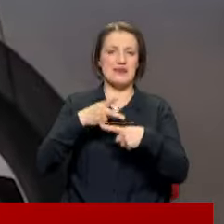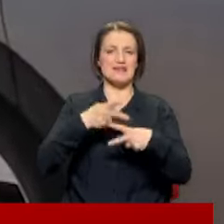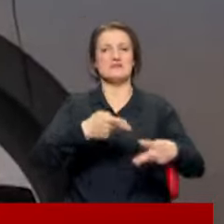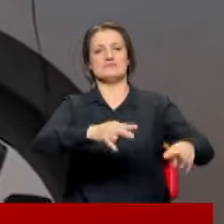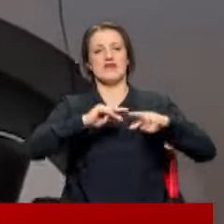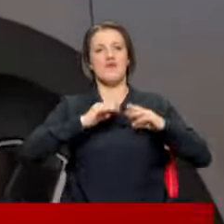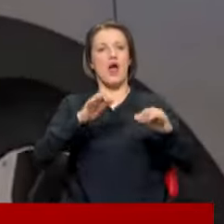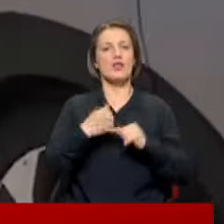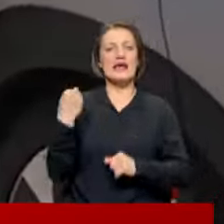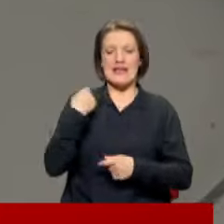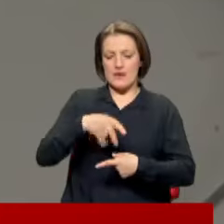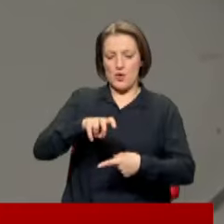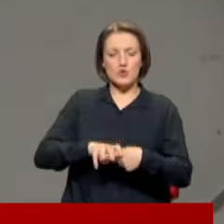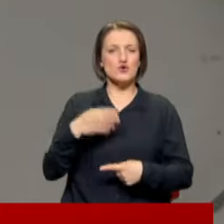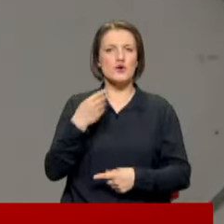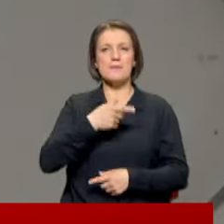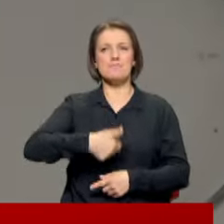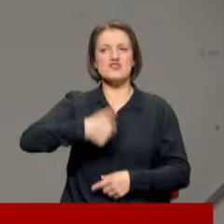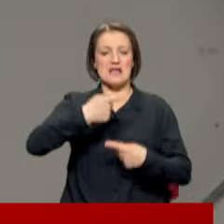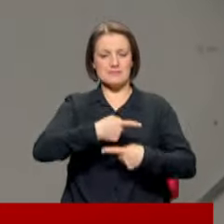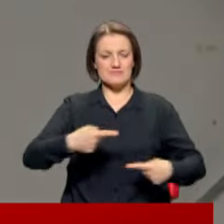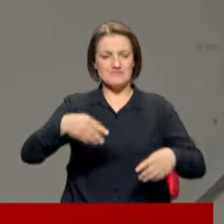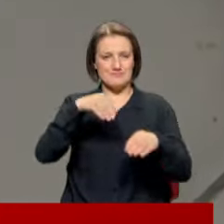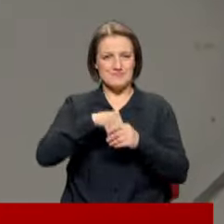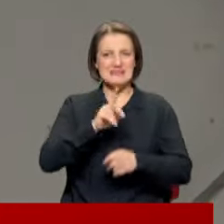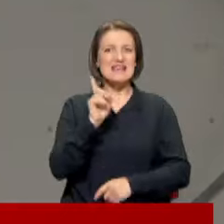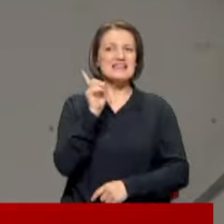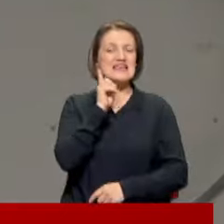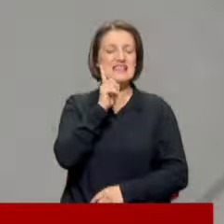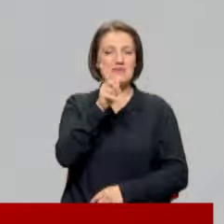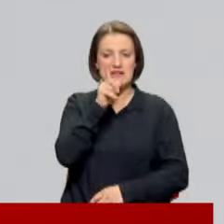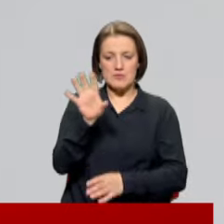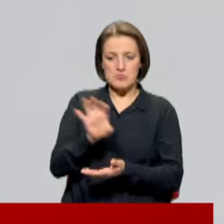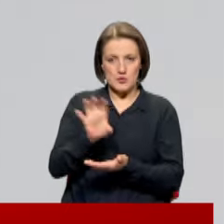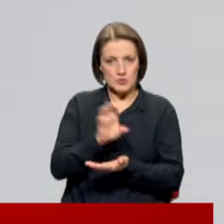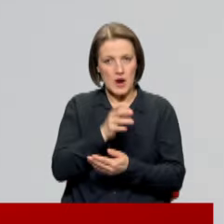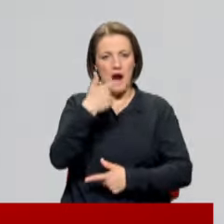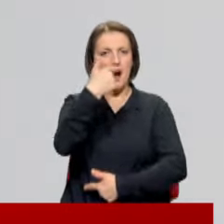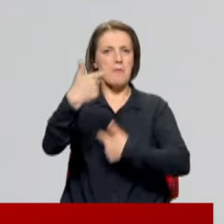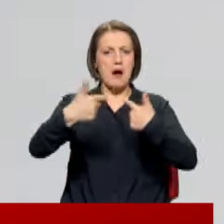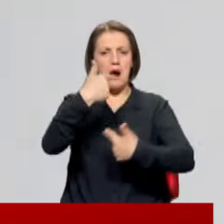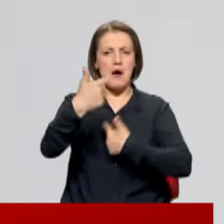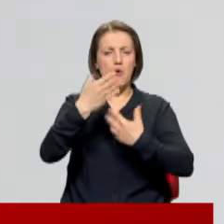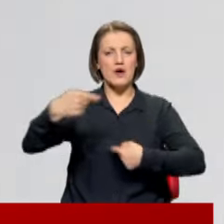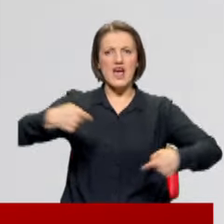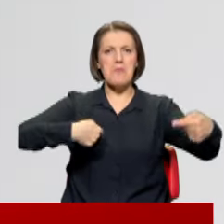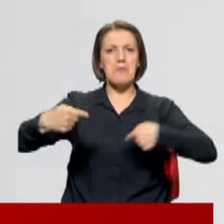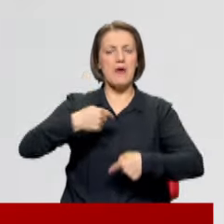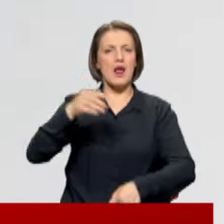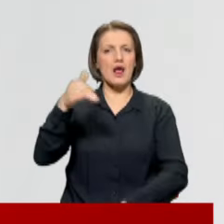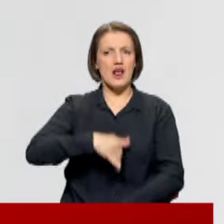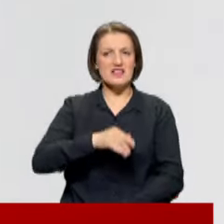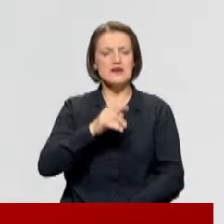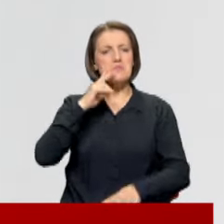aldı. Ancak yeni oturduğu başkanlık makamı için belediyede dinleme cihazları ve kameralar olduğuna dair ihbarlar geldi.